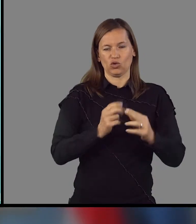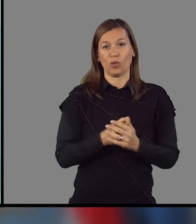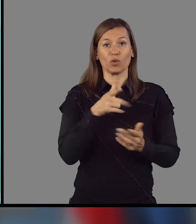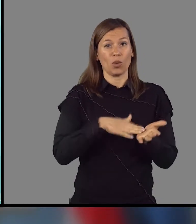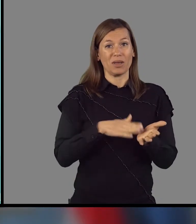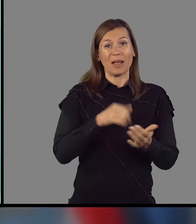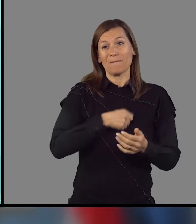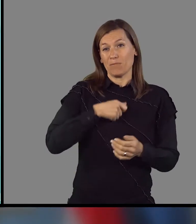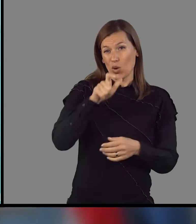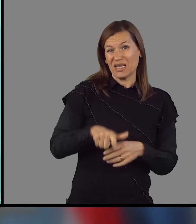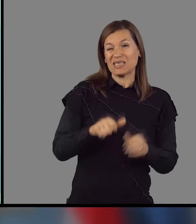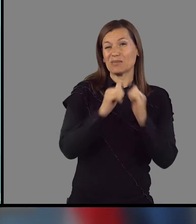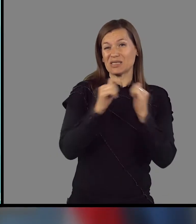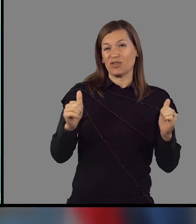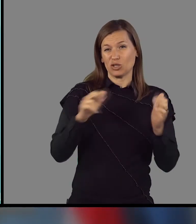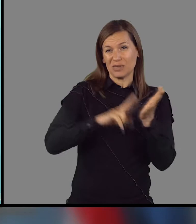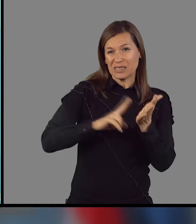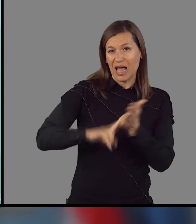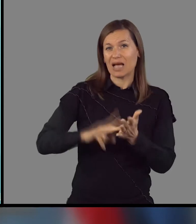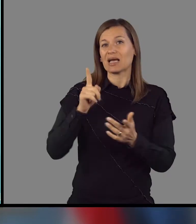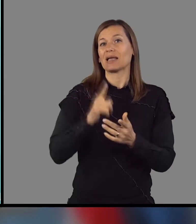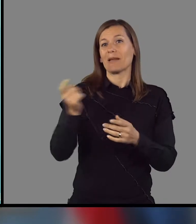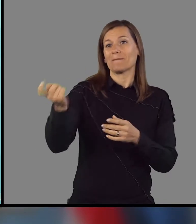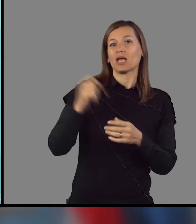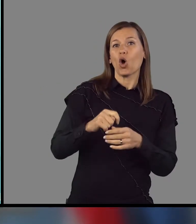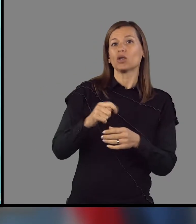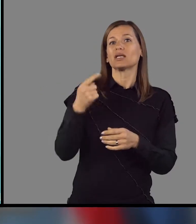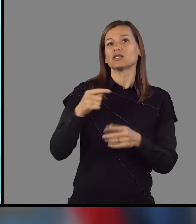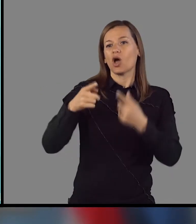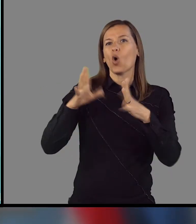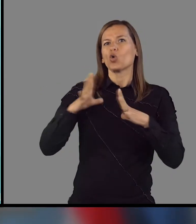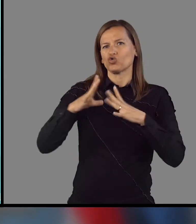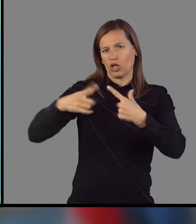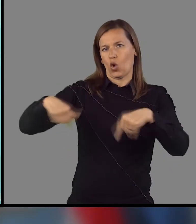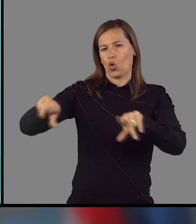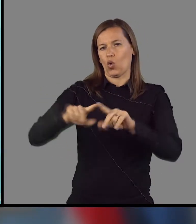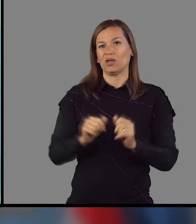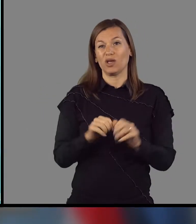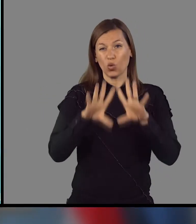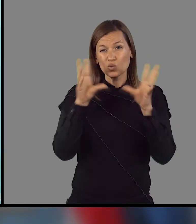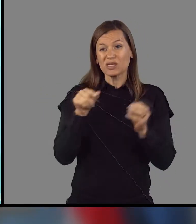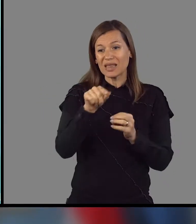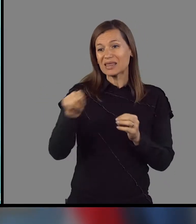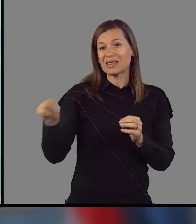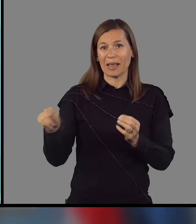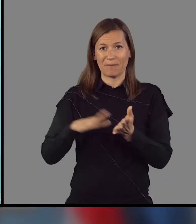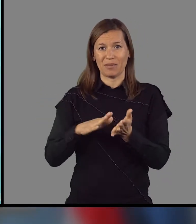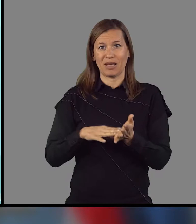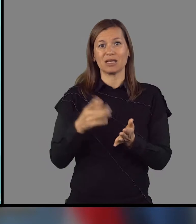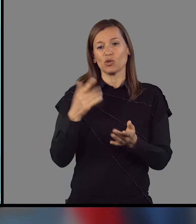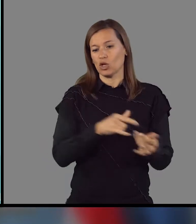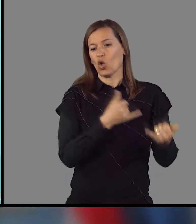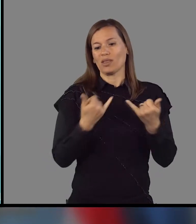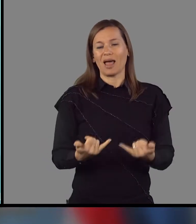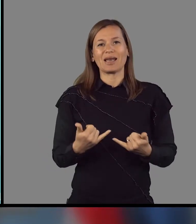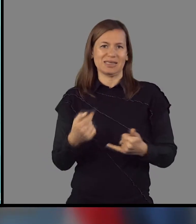To pomeni bolnik z specifičnimi znaki in pa prihodi iz ogroženih okolij. Vsi ti primeri so bili